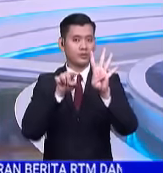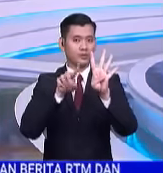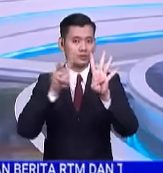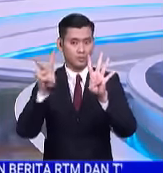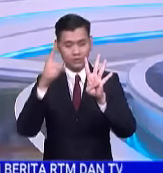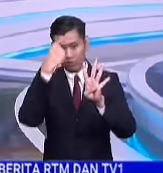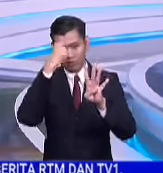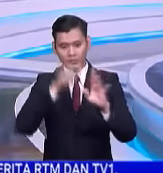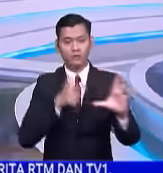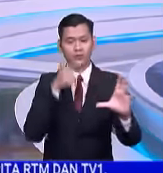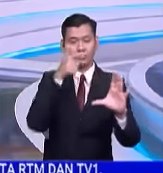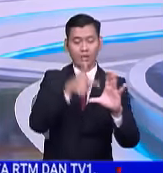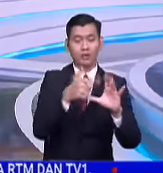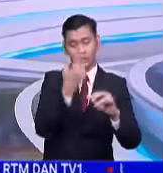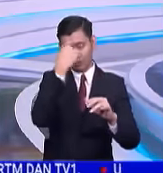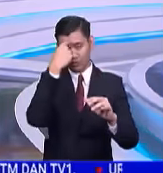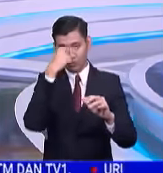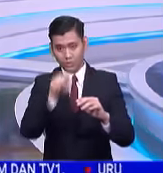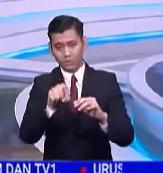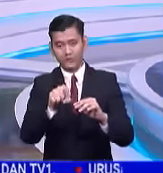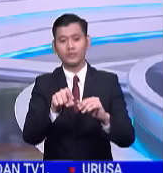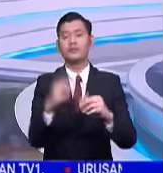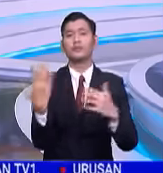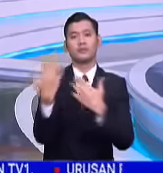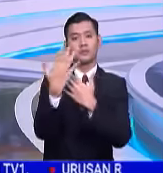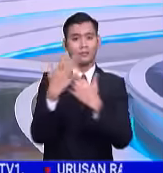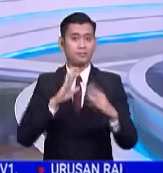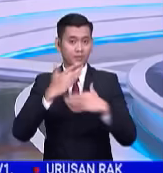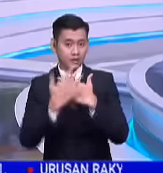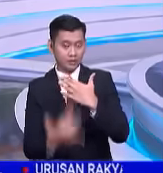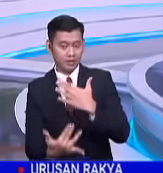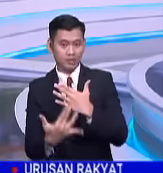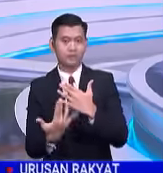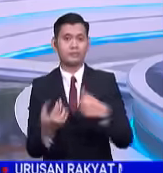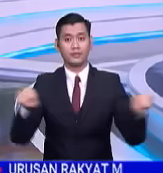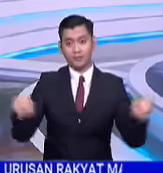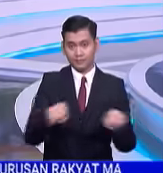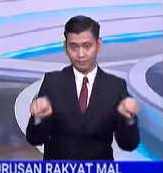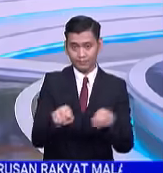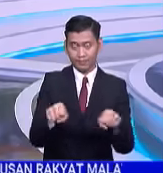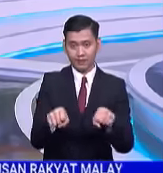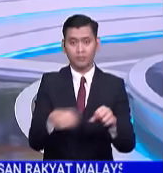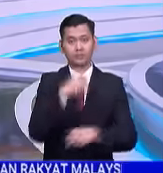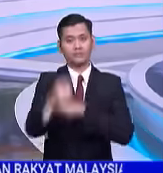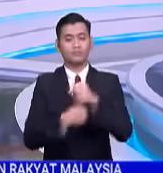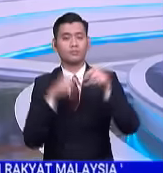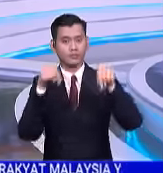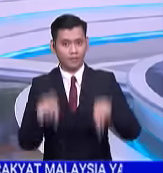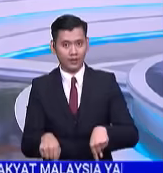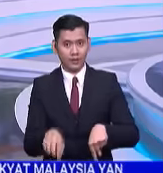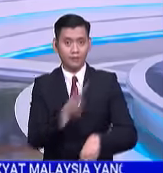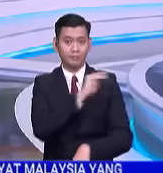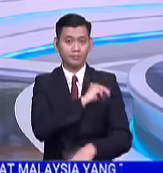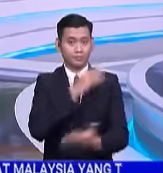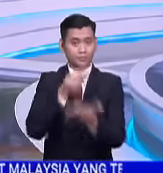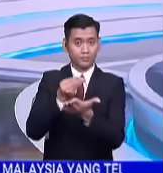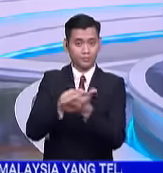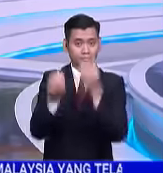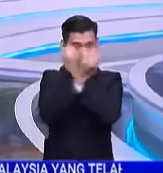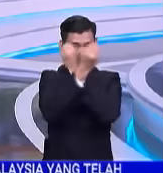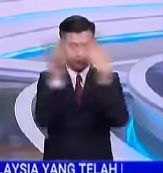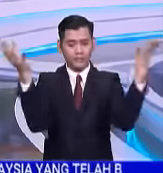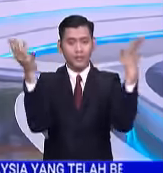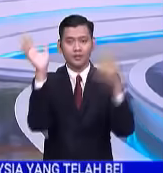daripada RM3.78 bilion yang diperuntukkan bagi tahun ini. Menteri Keuangan Tengku Datuk Sri Zafrul Tengku Abdul Aziz